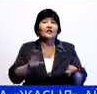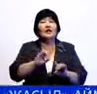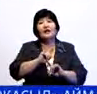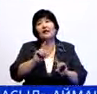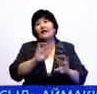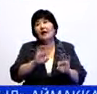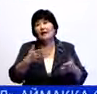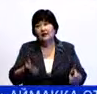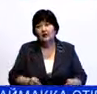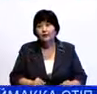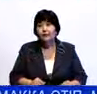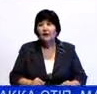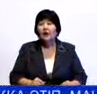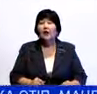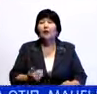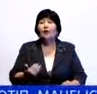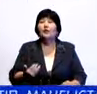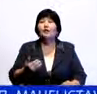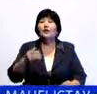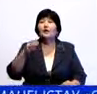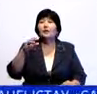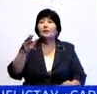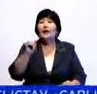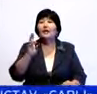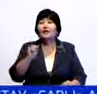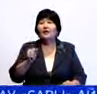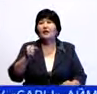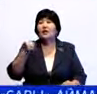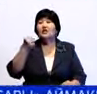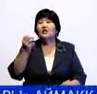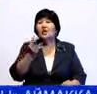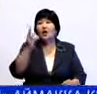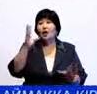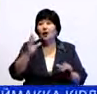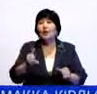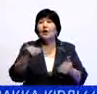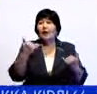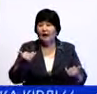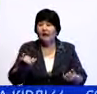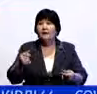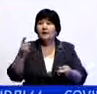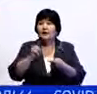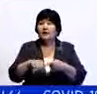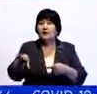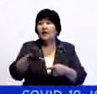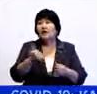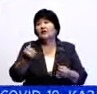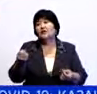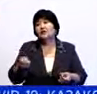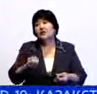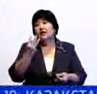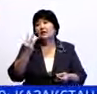айтылды. Пәнінің шырағы өшті. Биыл халқы елінің арқасында бақиының